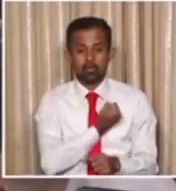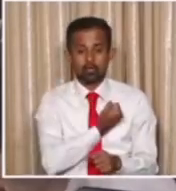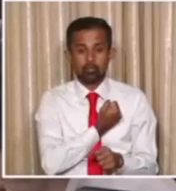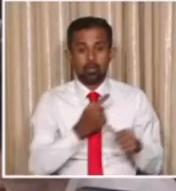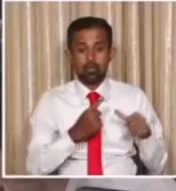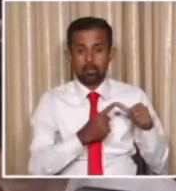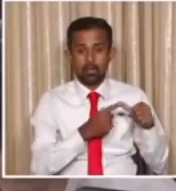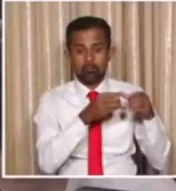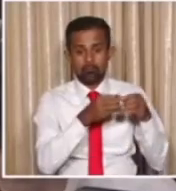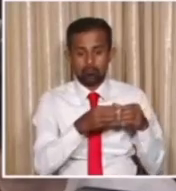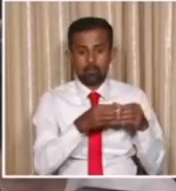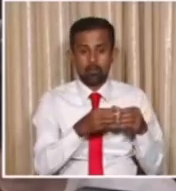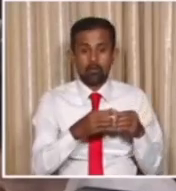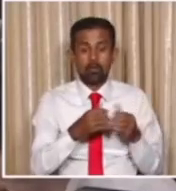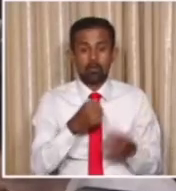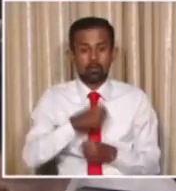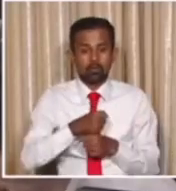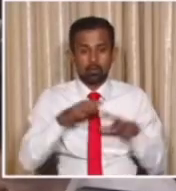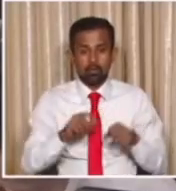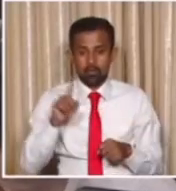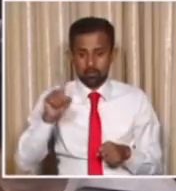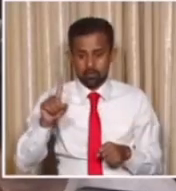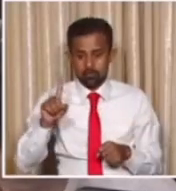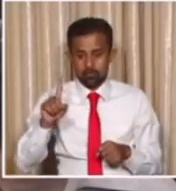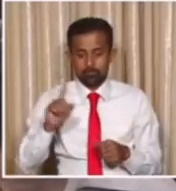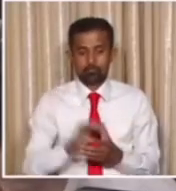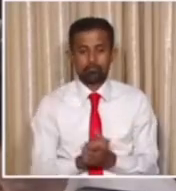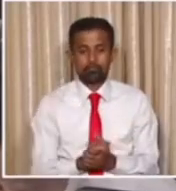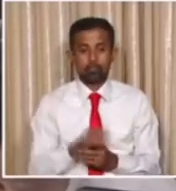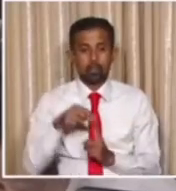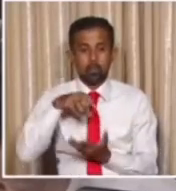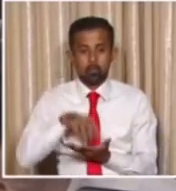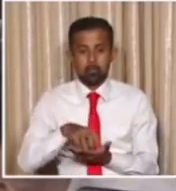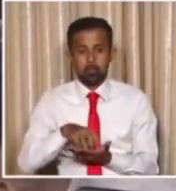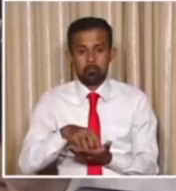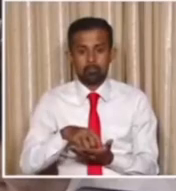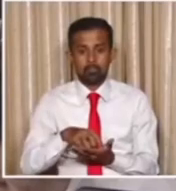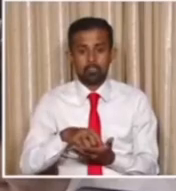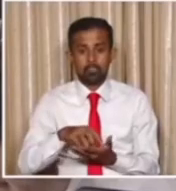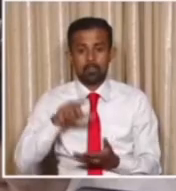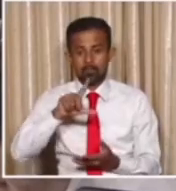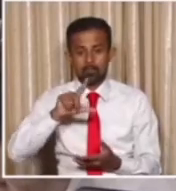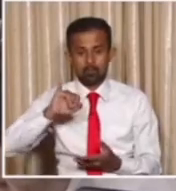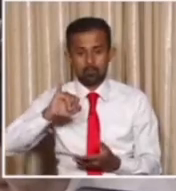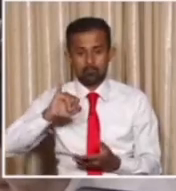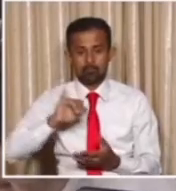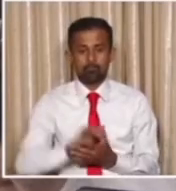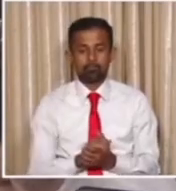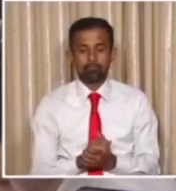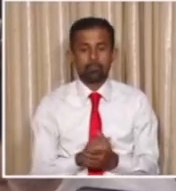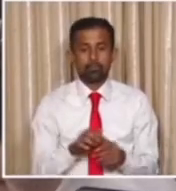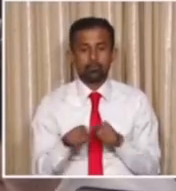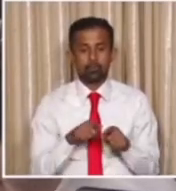ඒ ලයින් මිනිස්ට්‍රී එකේ 1යි, ප්‍රොවින්ෂල් මිනිස්ට්‍රී එකේ 76යි.